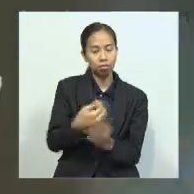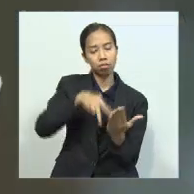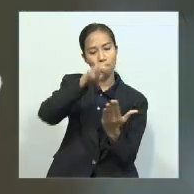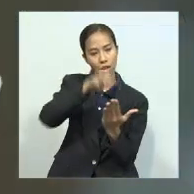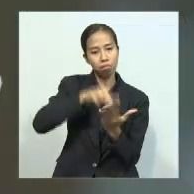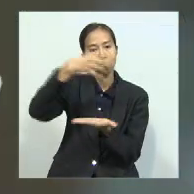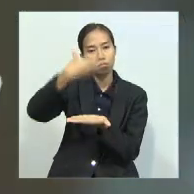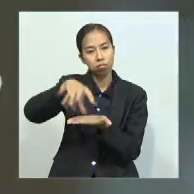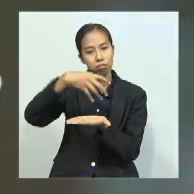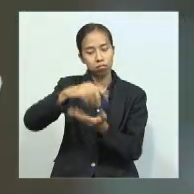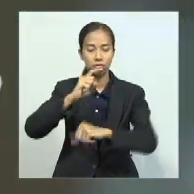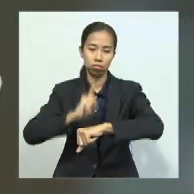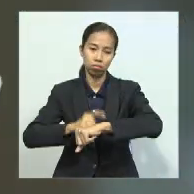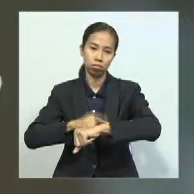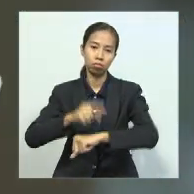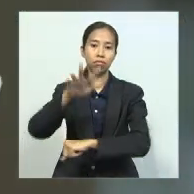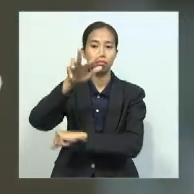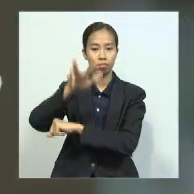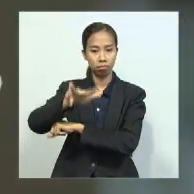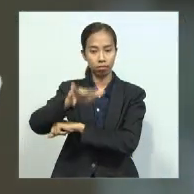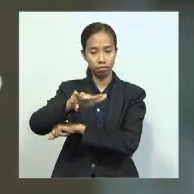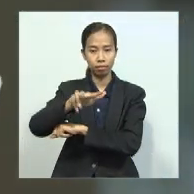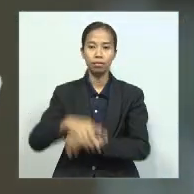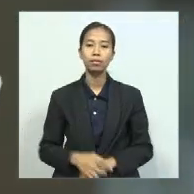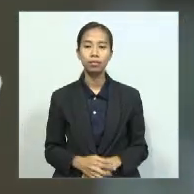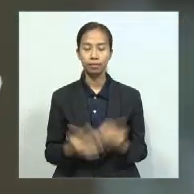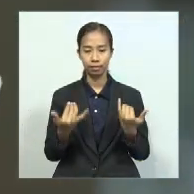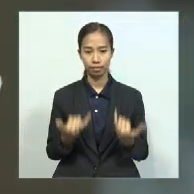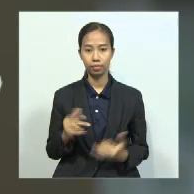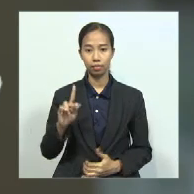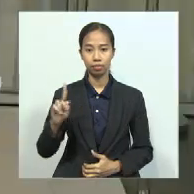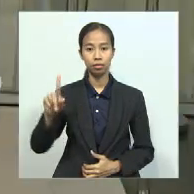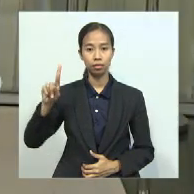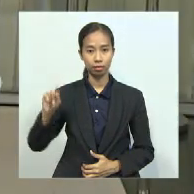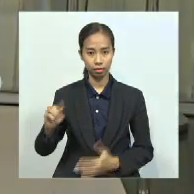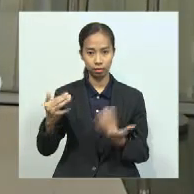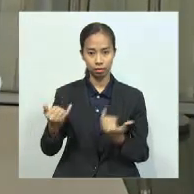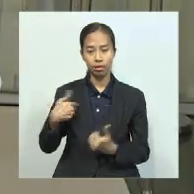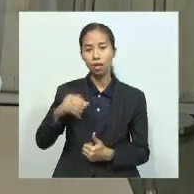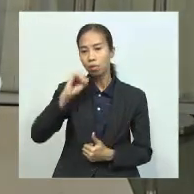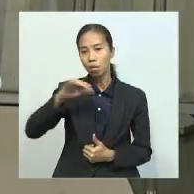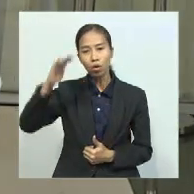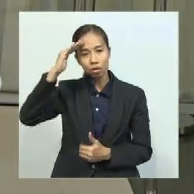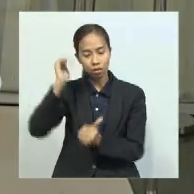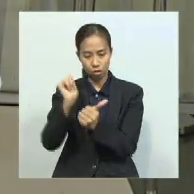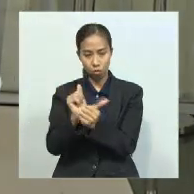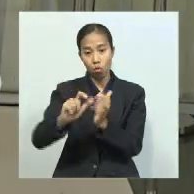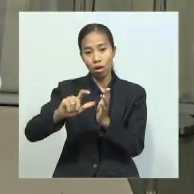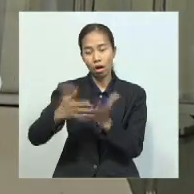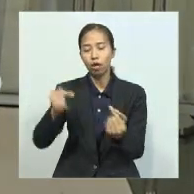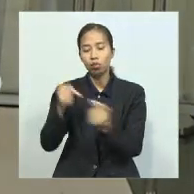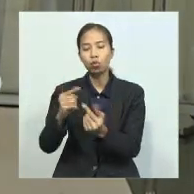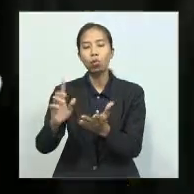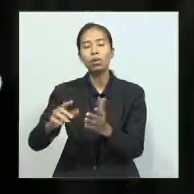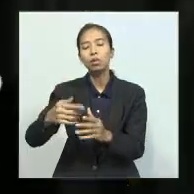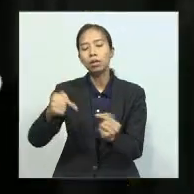ณีในเวลาประมาณ 15:00 นทั้งนี้กกต.ได้มีมติให้พันตำรวจเอกจรุงวิทย์ภูมิมาเลขาธิการกกต.